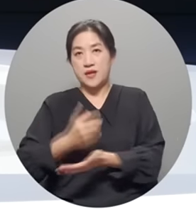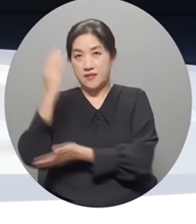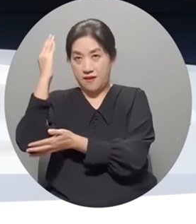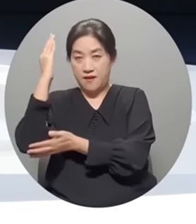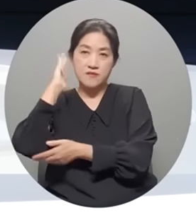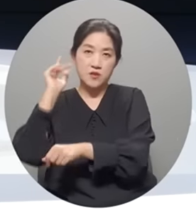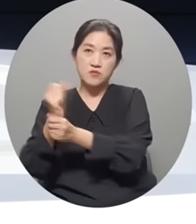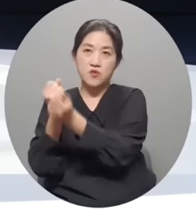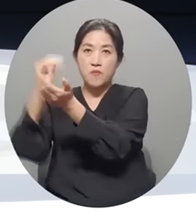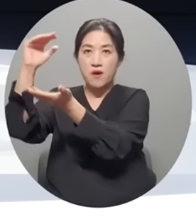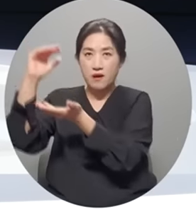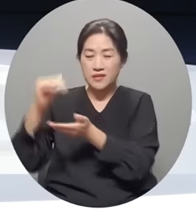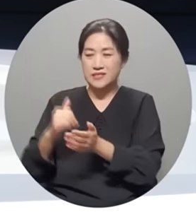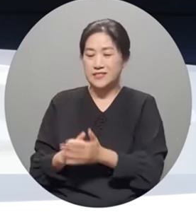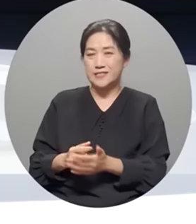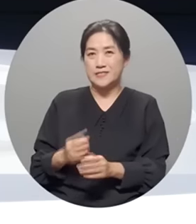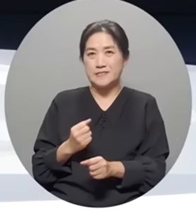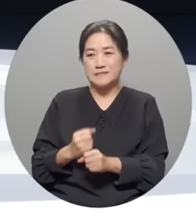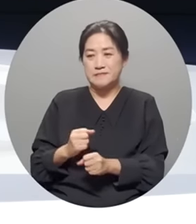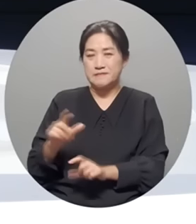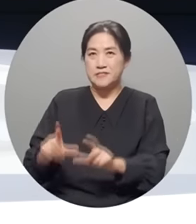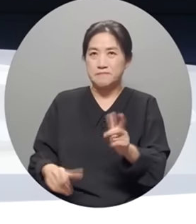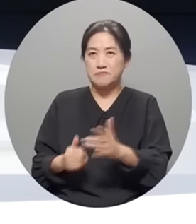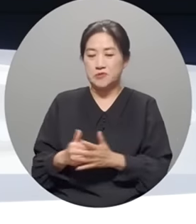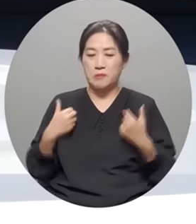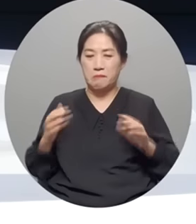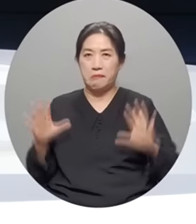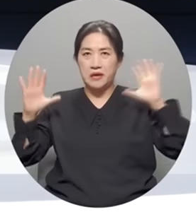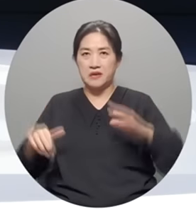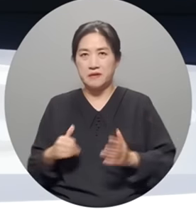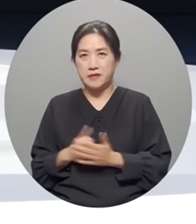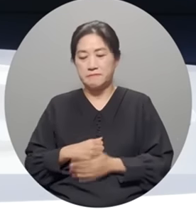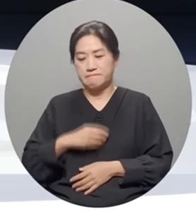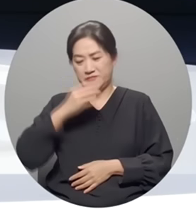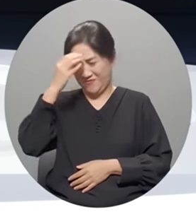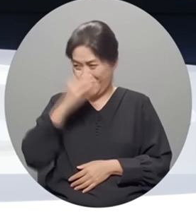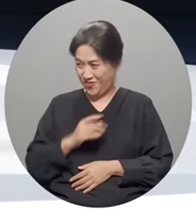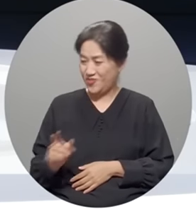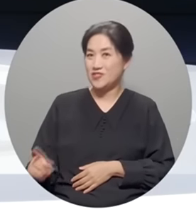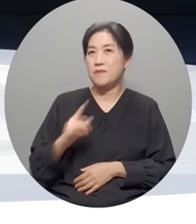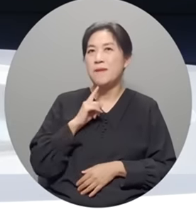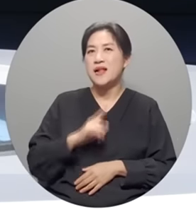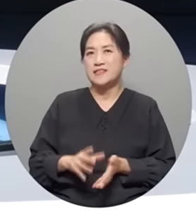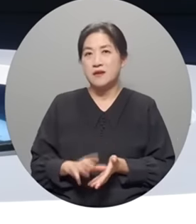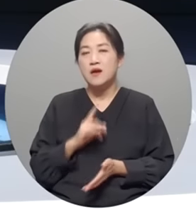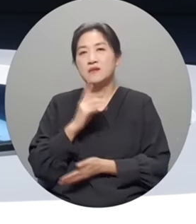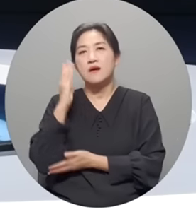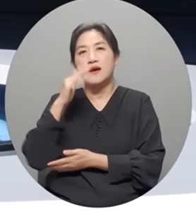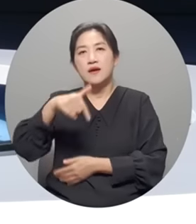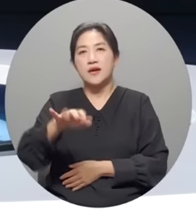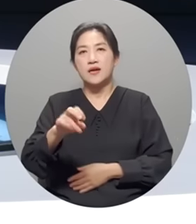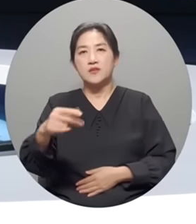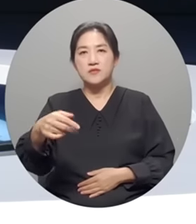대해선 궁색하다, 책임을 떠넘긴다, 인면수심이다와 같은 반응이 나옵니다. 강현섭 기자가